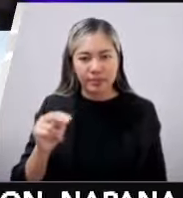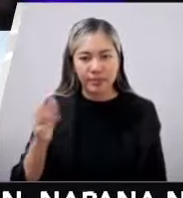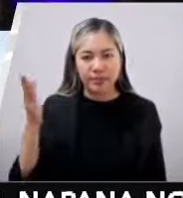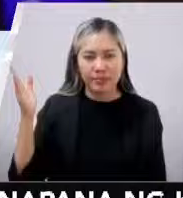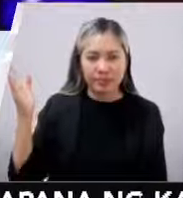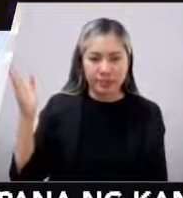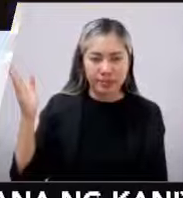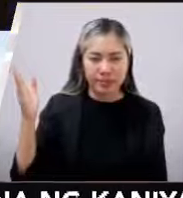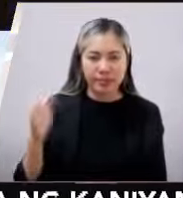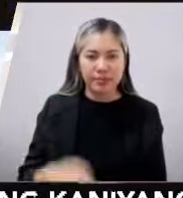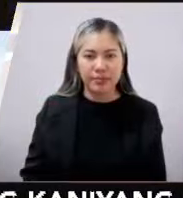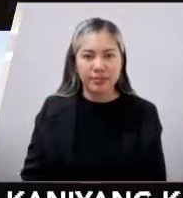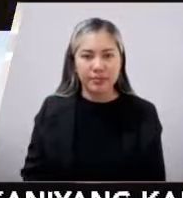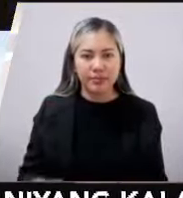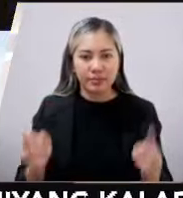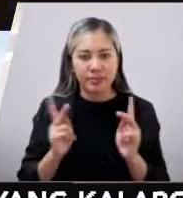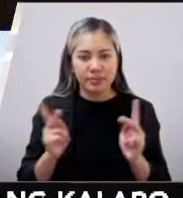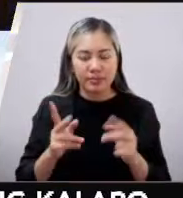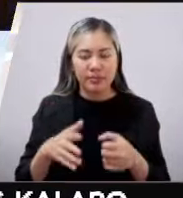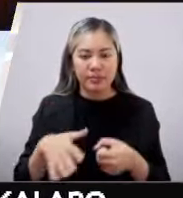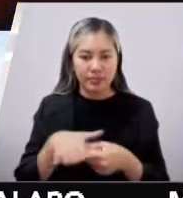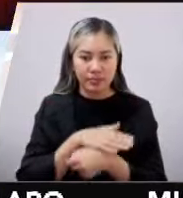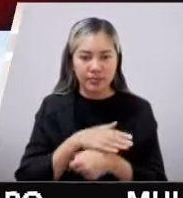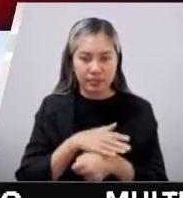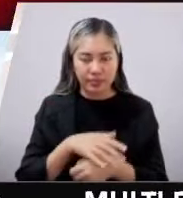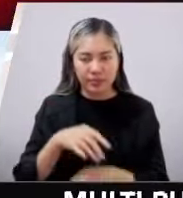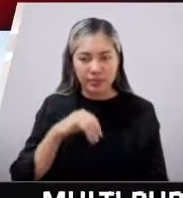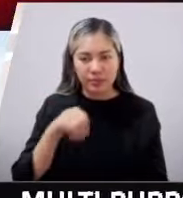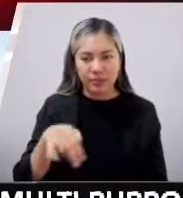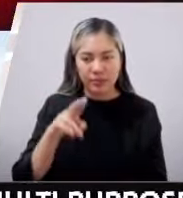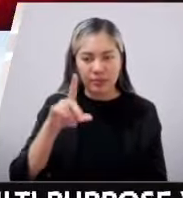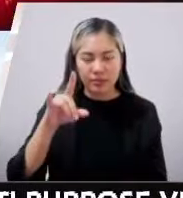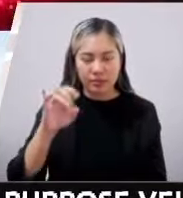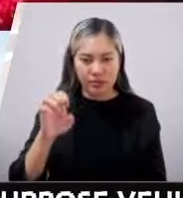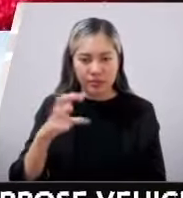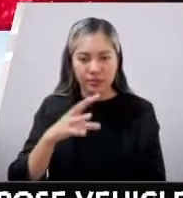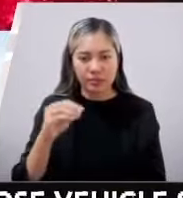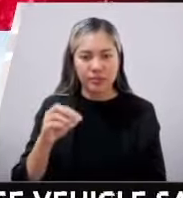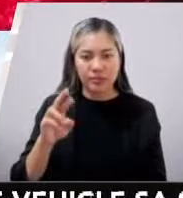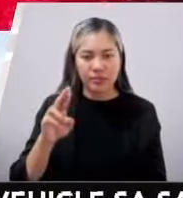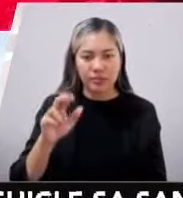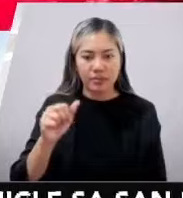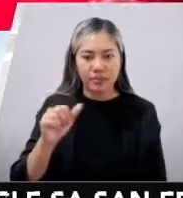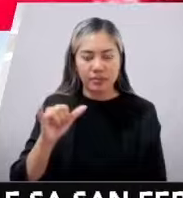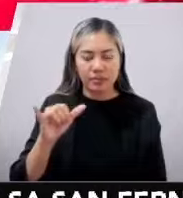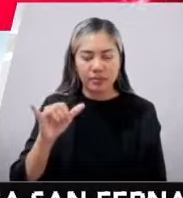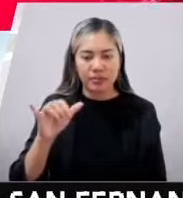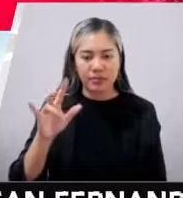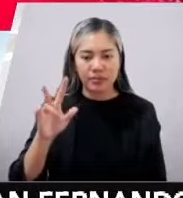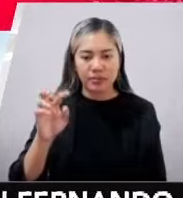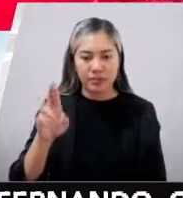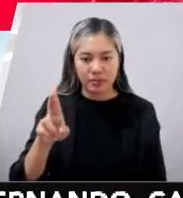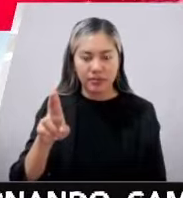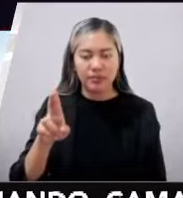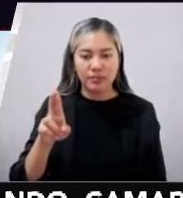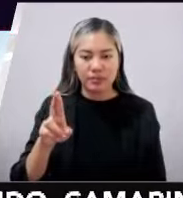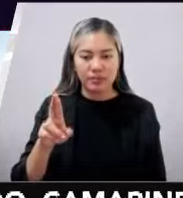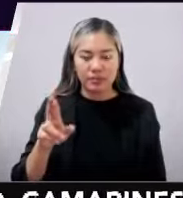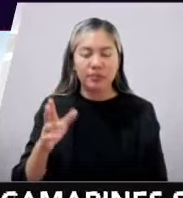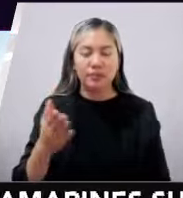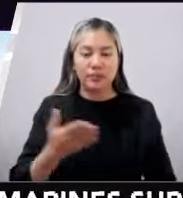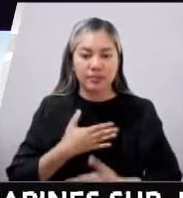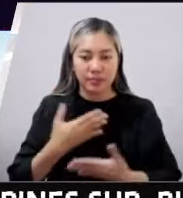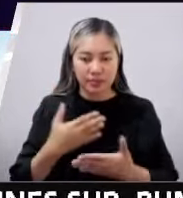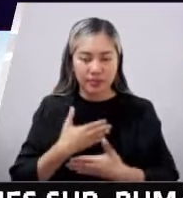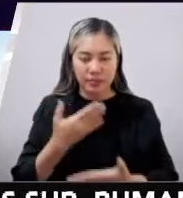Kilig overload din ang hatid na Julian San Jose at River Cruz. Instant saya at good vibes naman ang dala ni